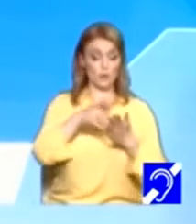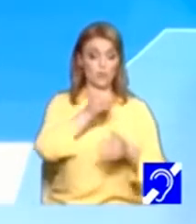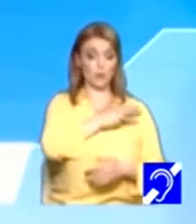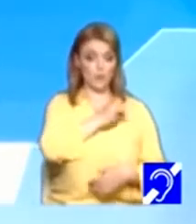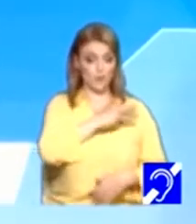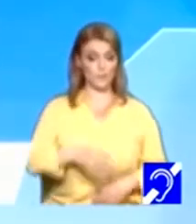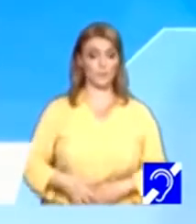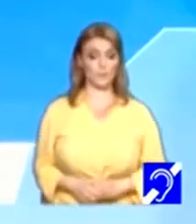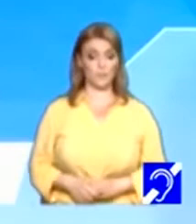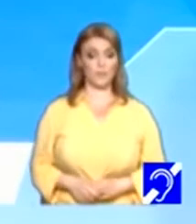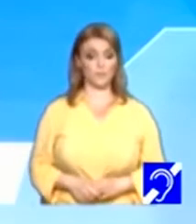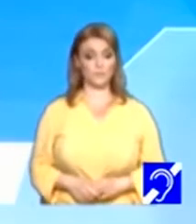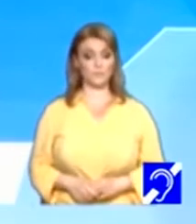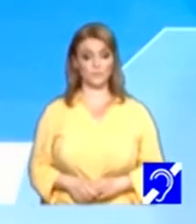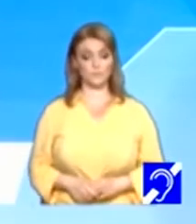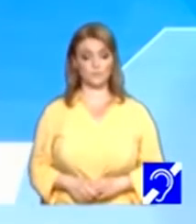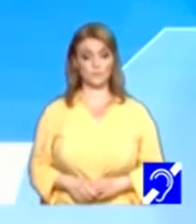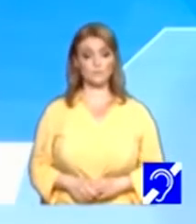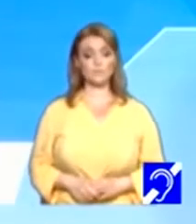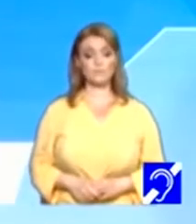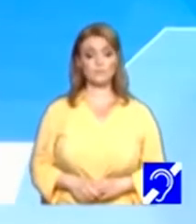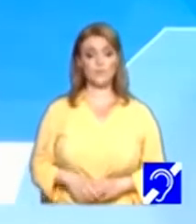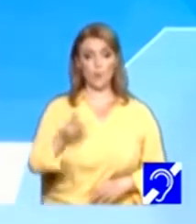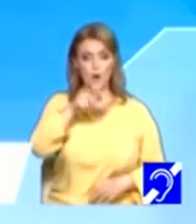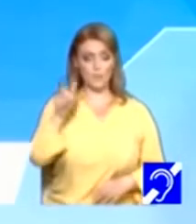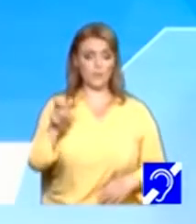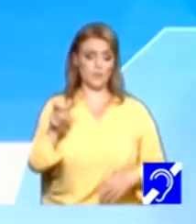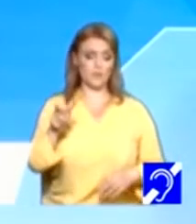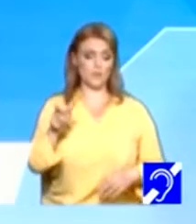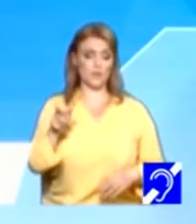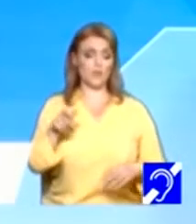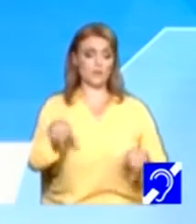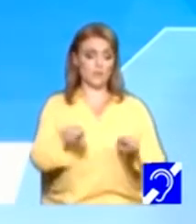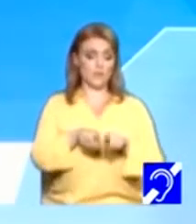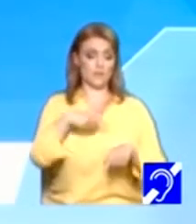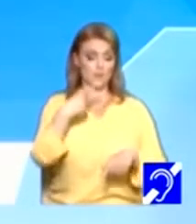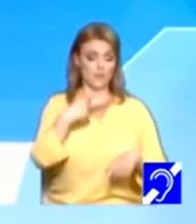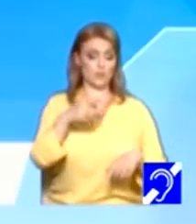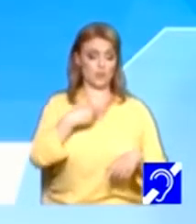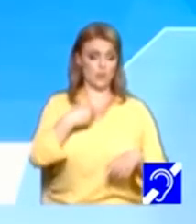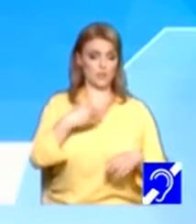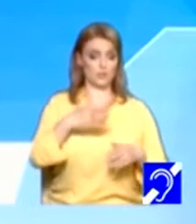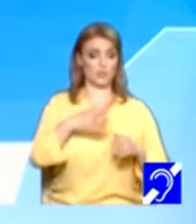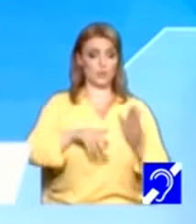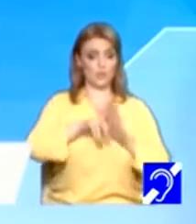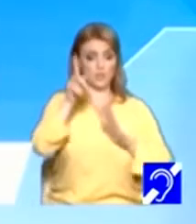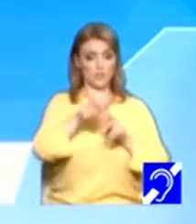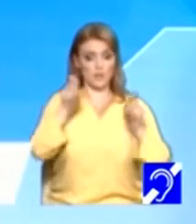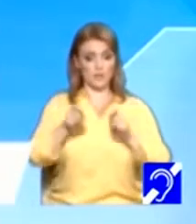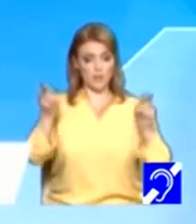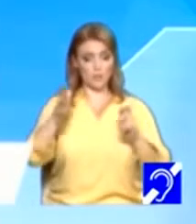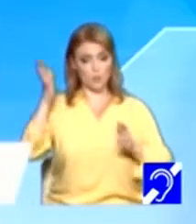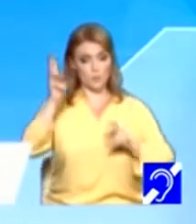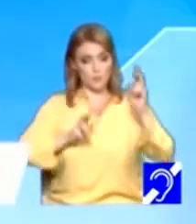este vorba despre cel care trebuie să joace un rol foarte activ. Noi vrem ca întreprinderile de stat, noi vrem ca influența statului în procesul